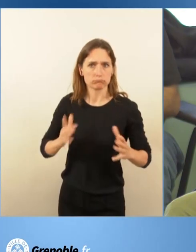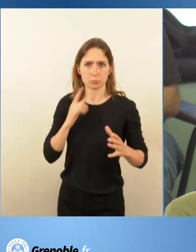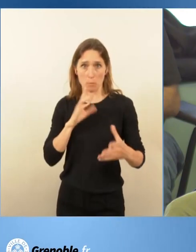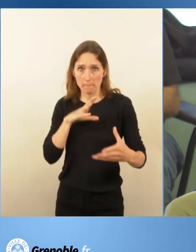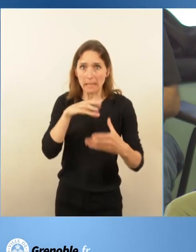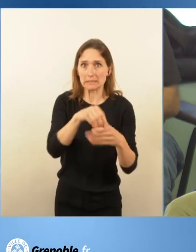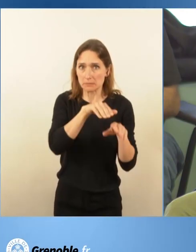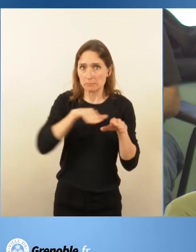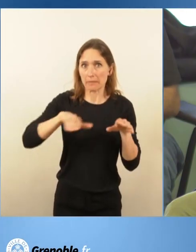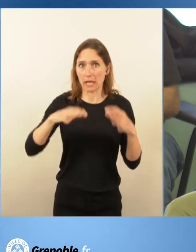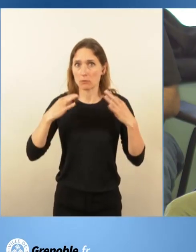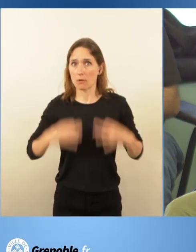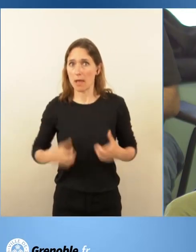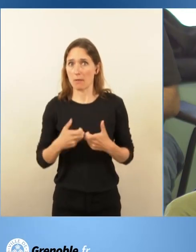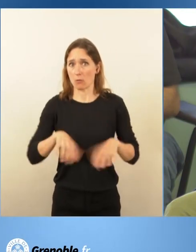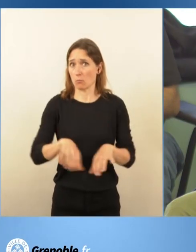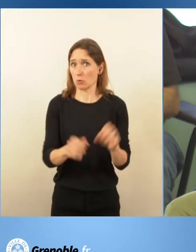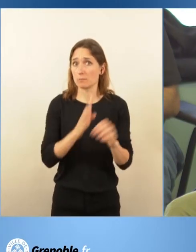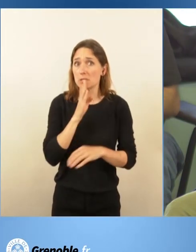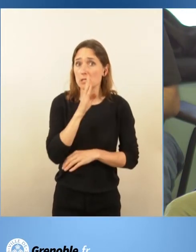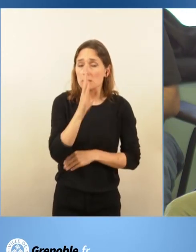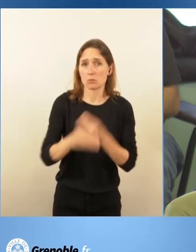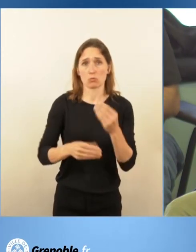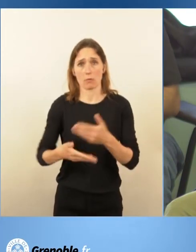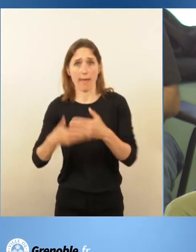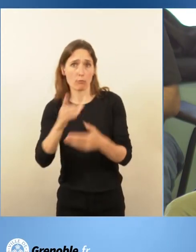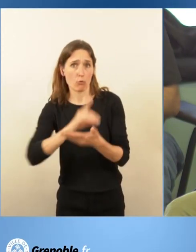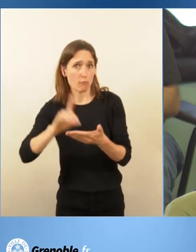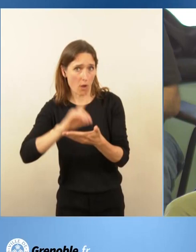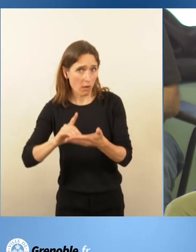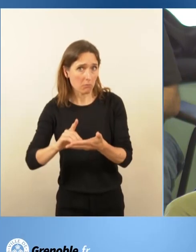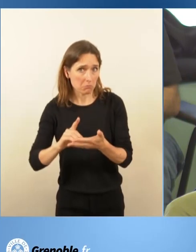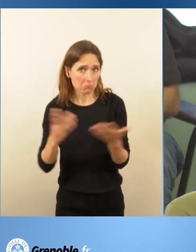périscolaires comme la pose méridienne ou l'aide aux devoirs